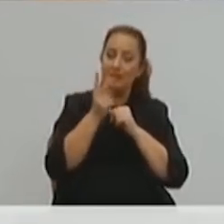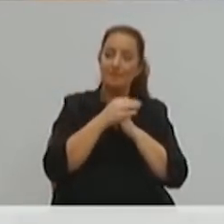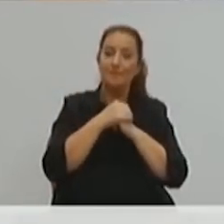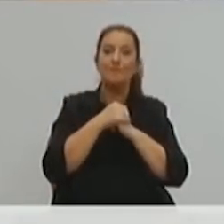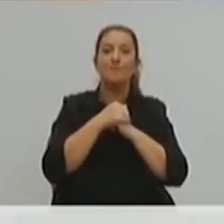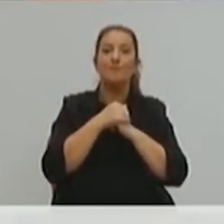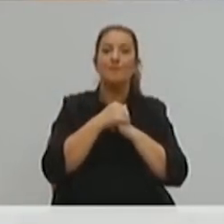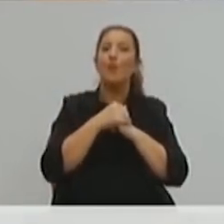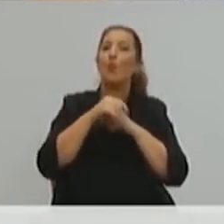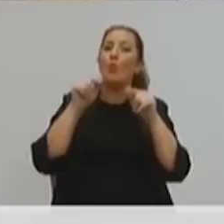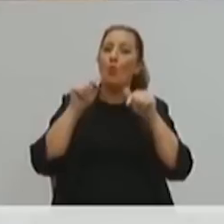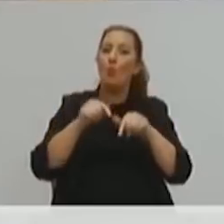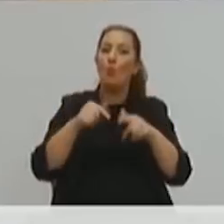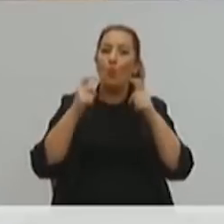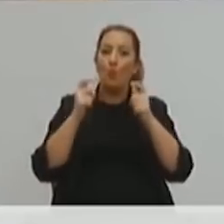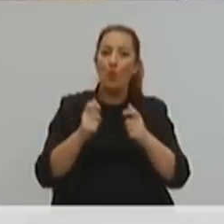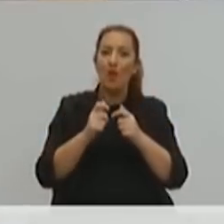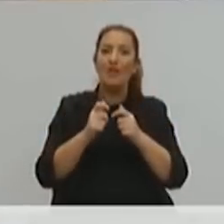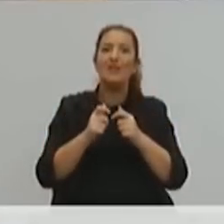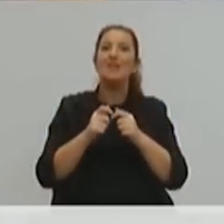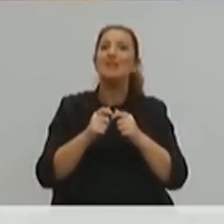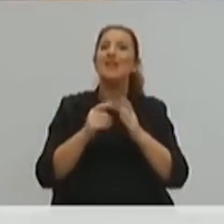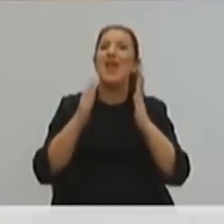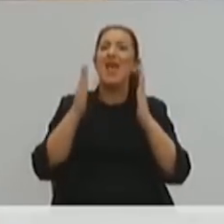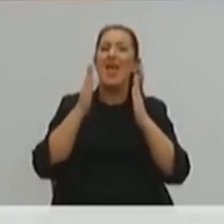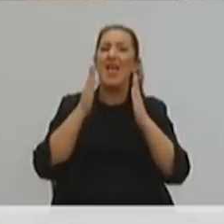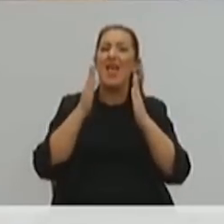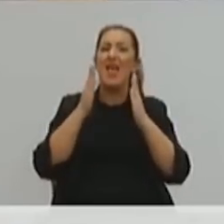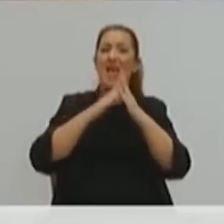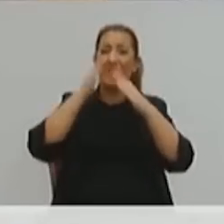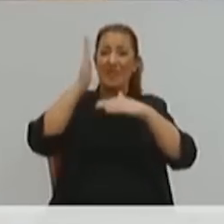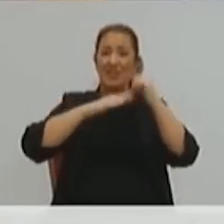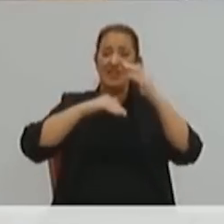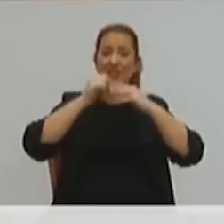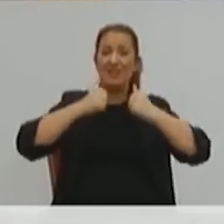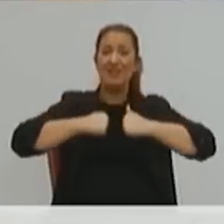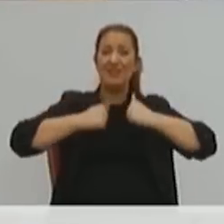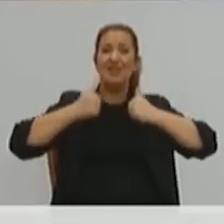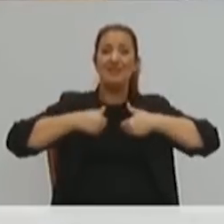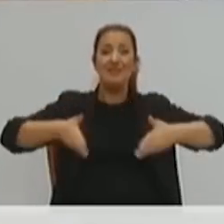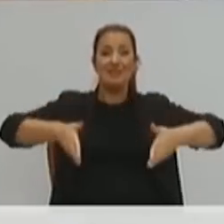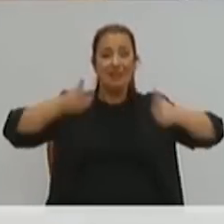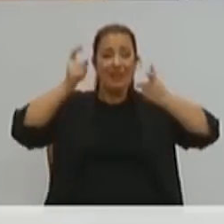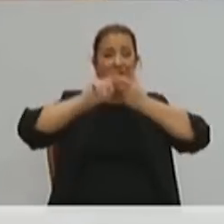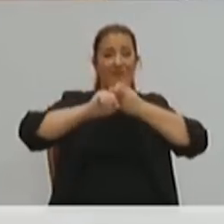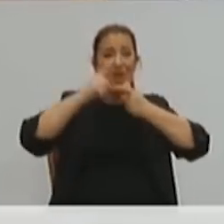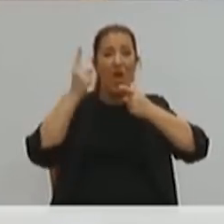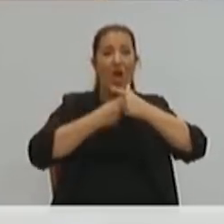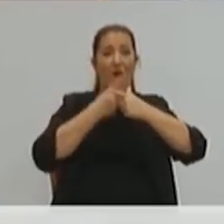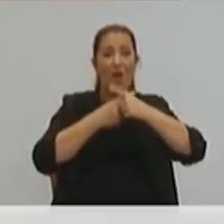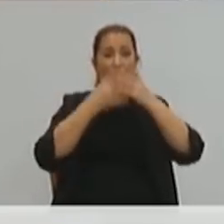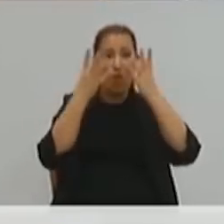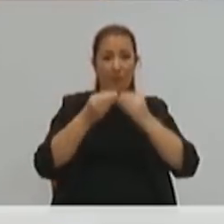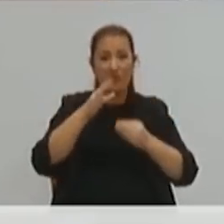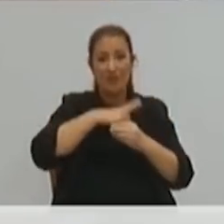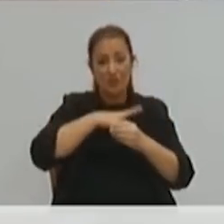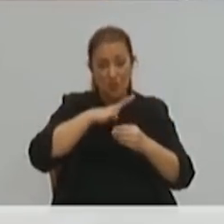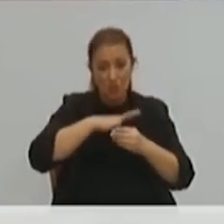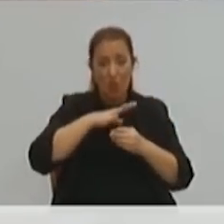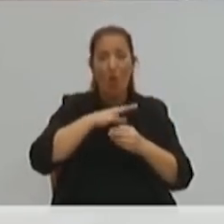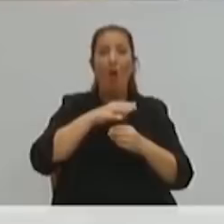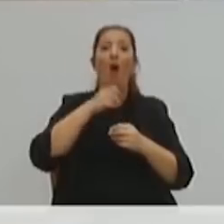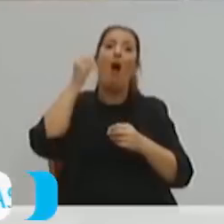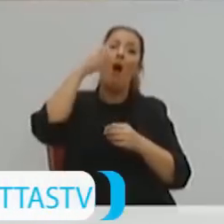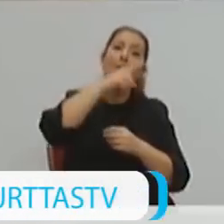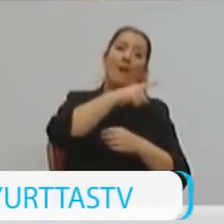Sayın Ekrem İmamoğlu ve Hasan Akün başkanımızın buranın rezidans ve otel olmasını istediğini, AK Parti'nin de burayı park yaptığını bilmesini arz ediyorum. Teşekkür